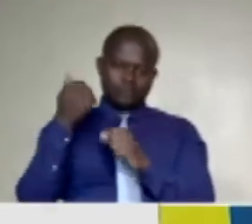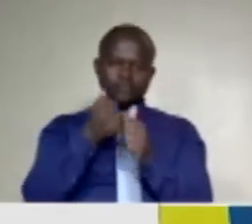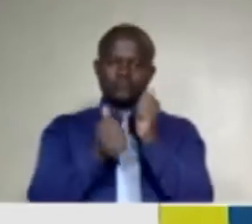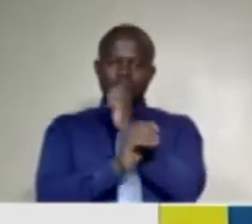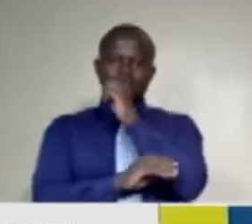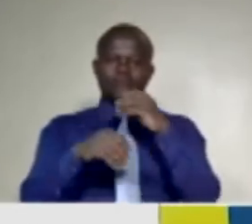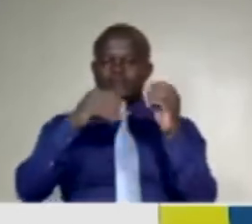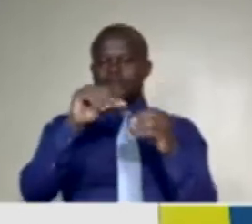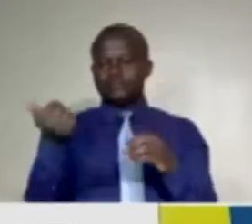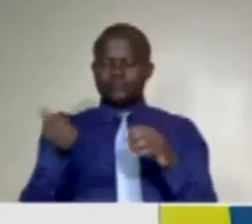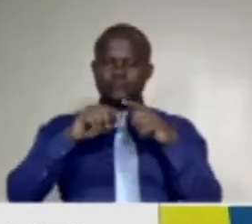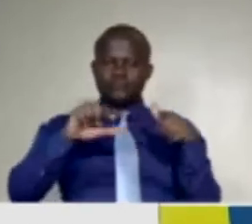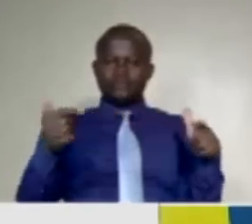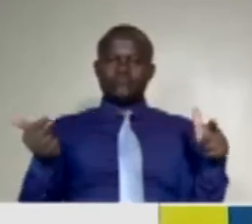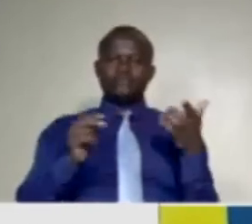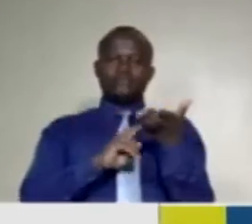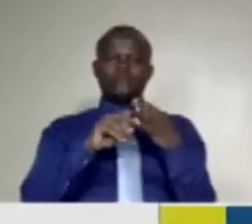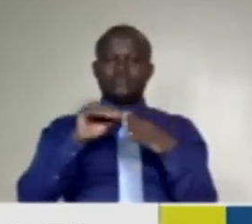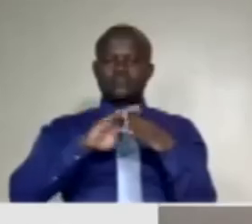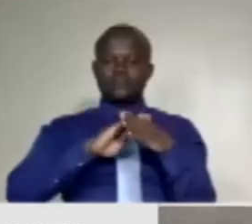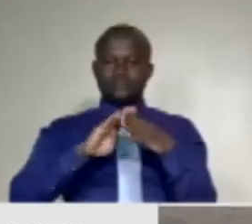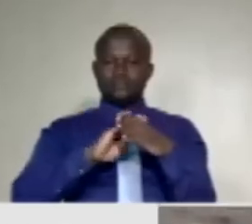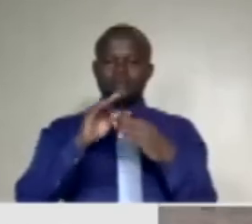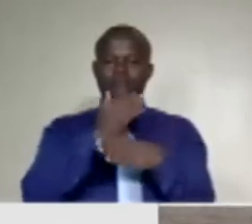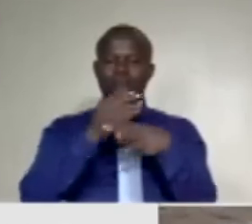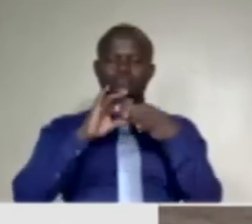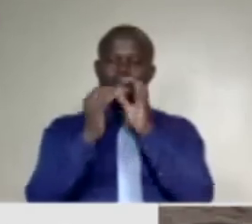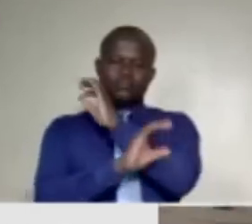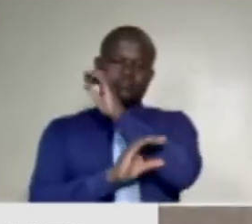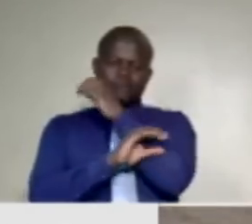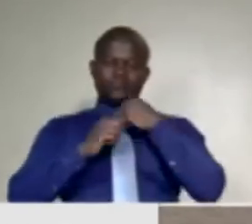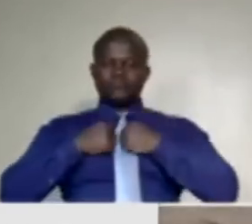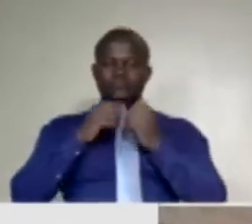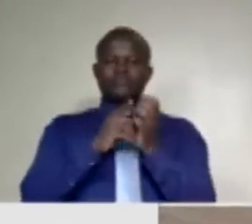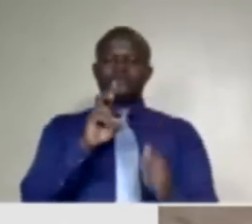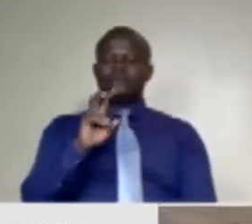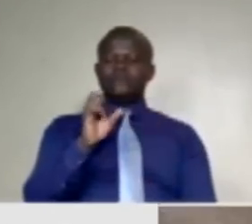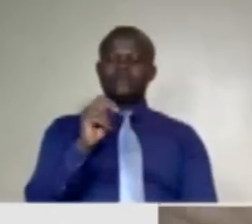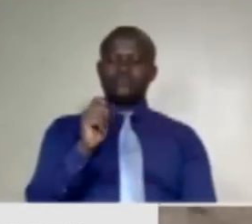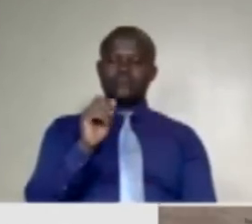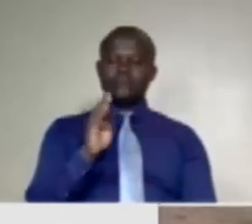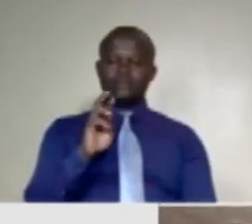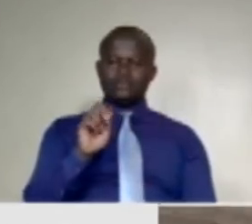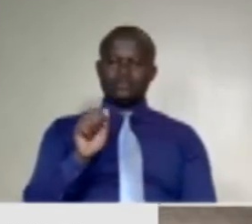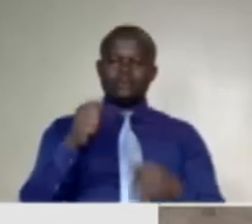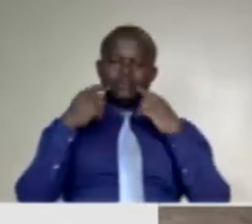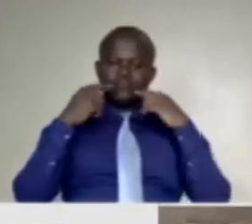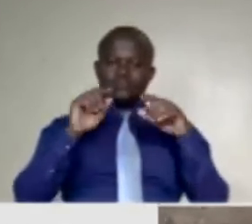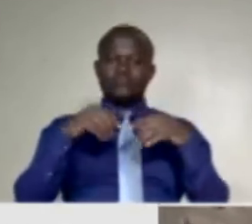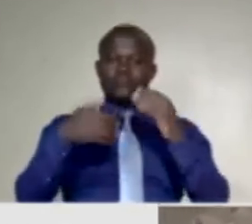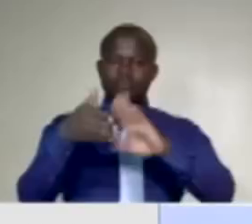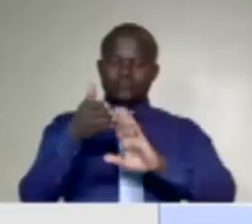ikindi ubutaka bwakoreshwa mu ishoramari. Minisitiri w'Ububanyi n'Amahanga w'u Rwanda Dr. Vincent Biruta asobanura ko hari kwihutishwa